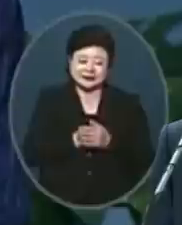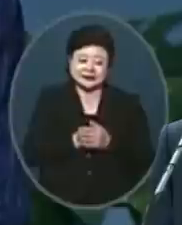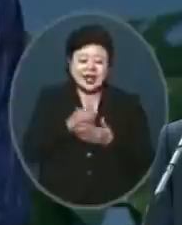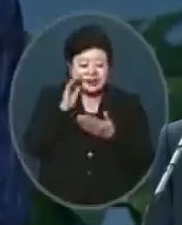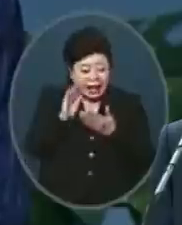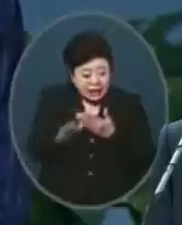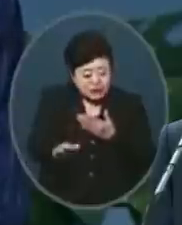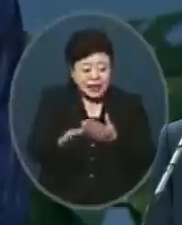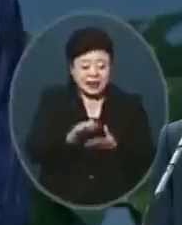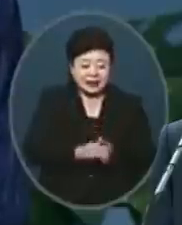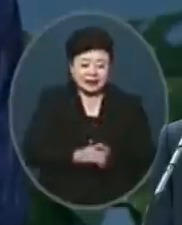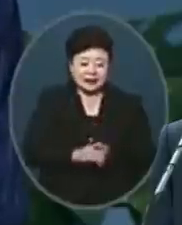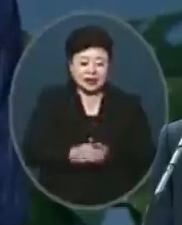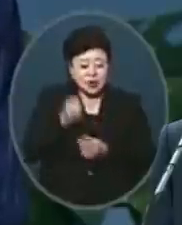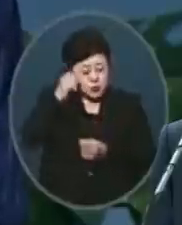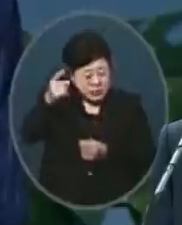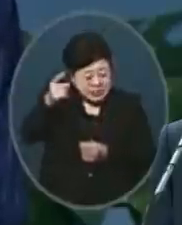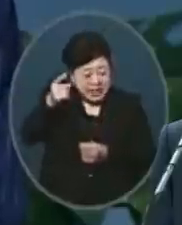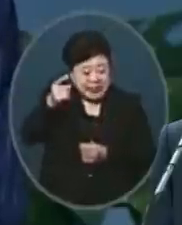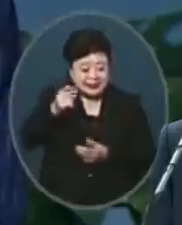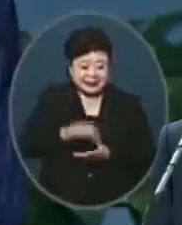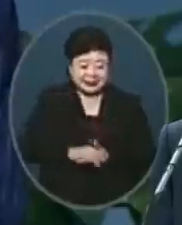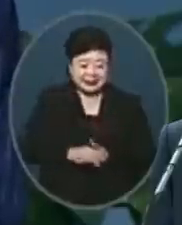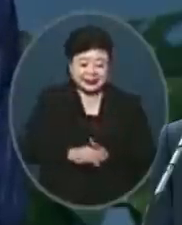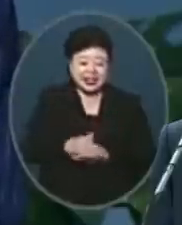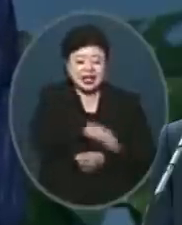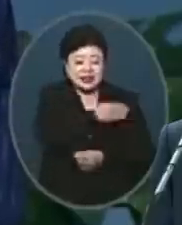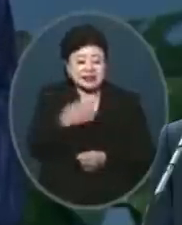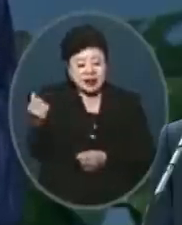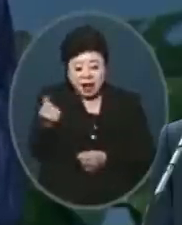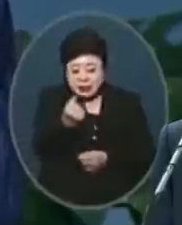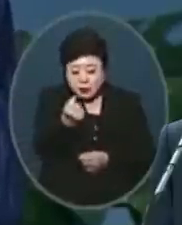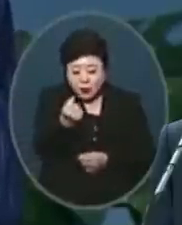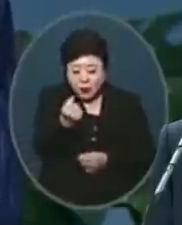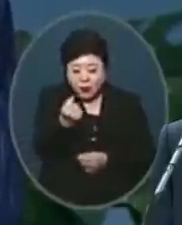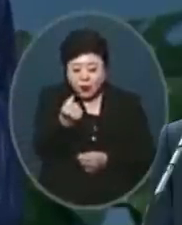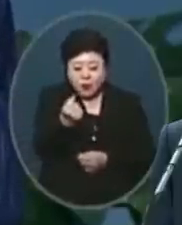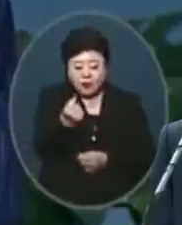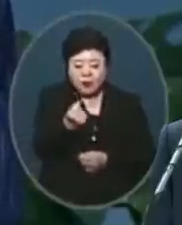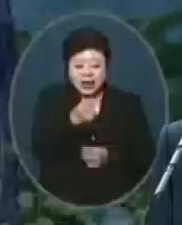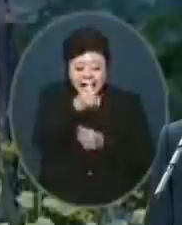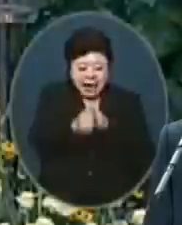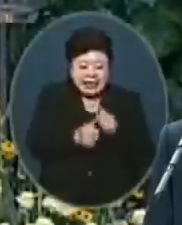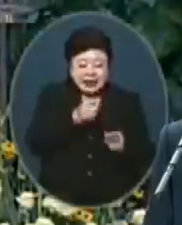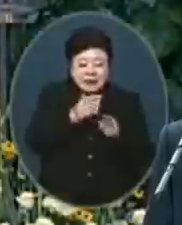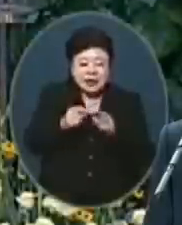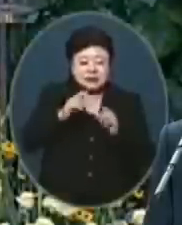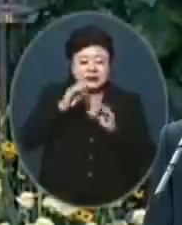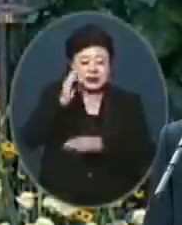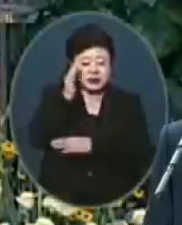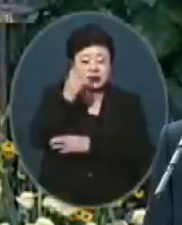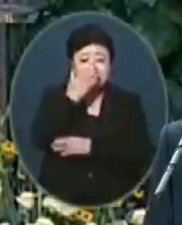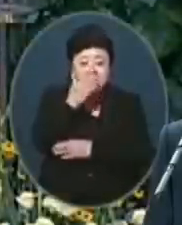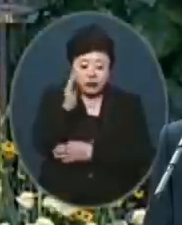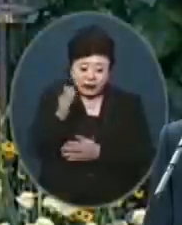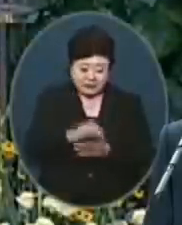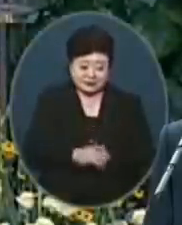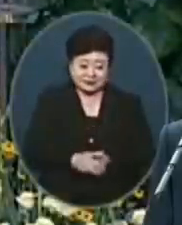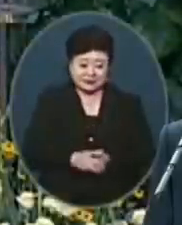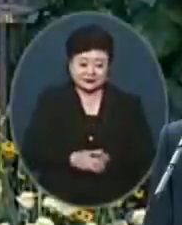나중에 위대한 능력을 가지고서 하나님의 말씀을 전할 수가 있게 되는 것입니다.